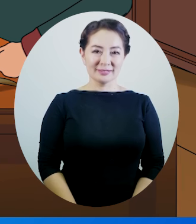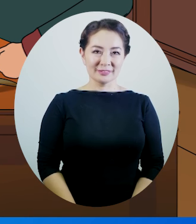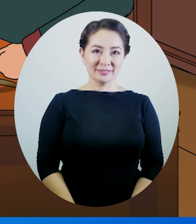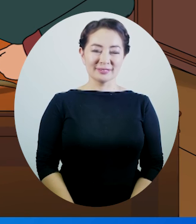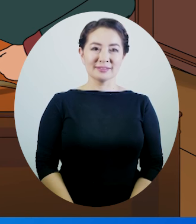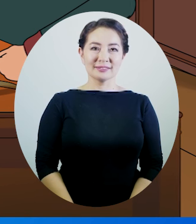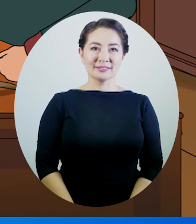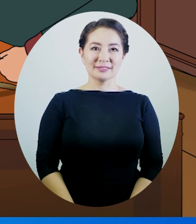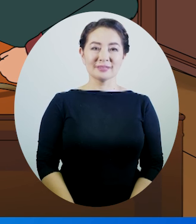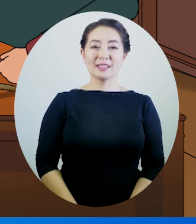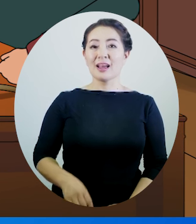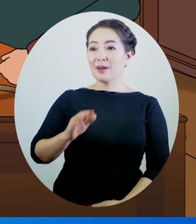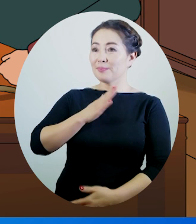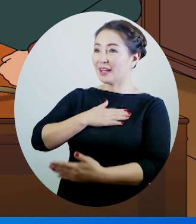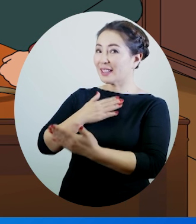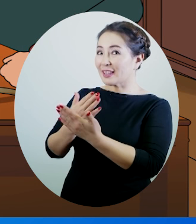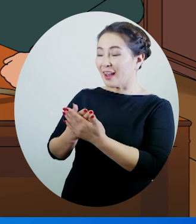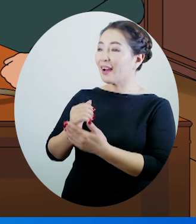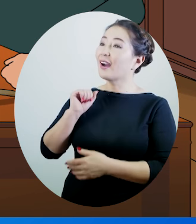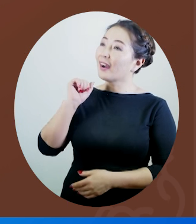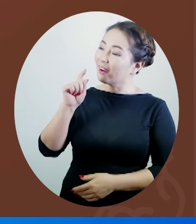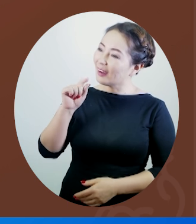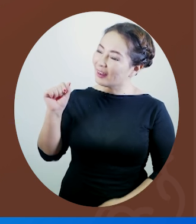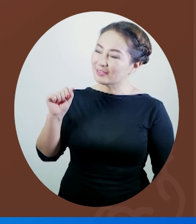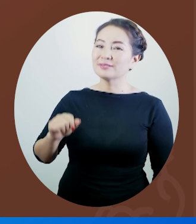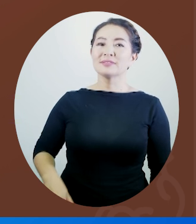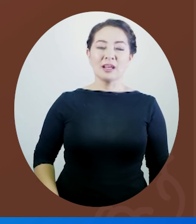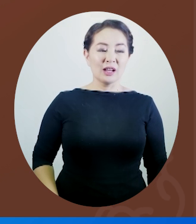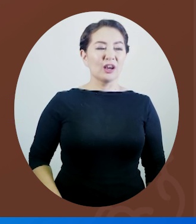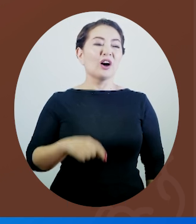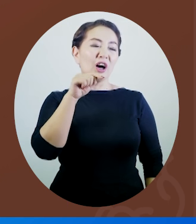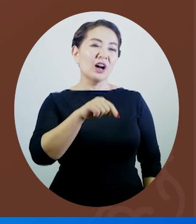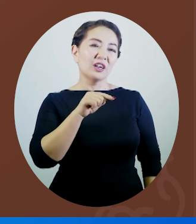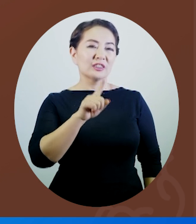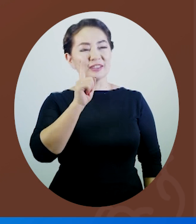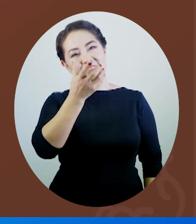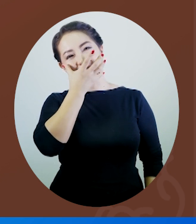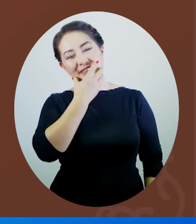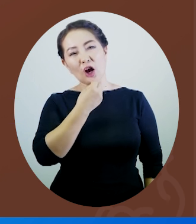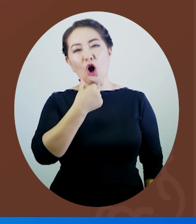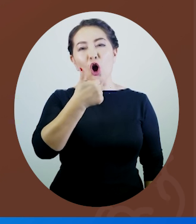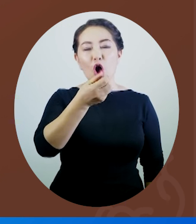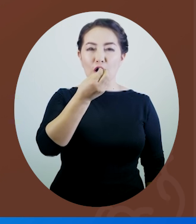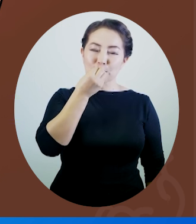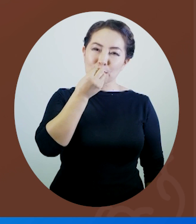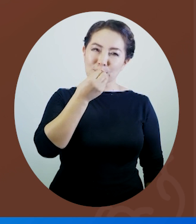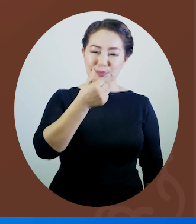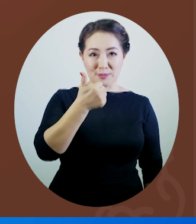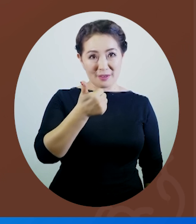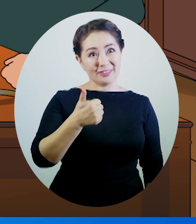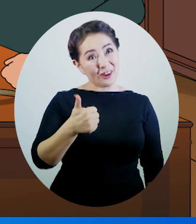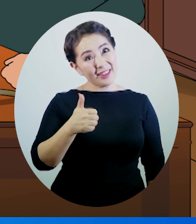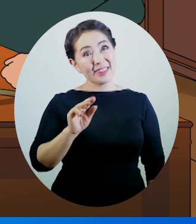Ястай сайхан хоол байлаа. Арвааха баярлаа. Одоо ч нэг сайхан десерт идвэл ёстой гоё